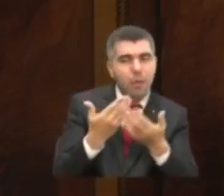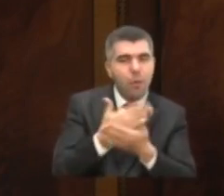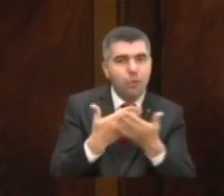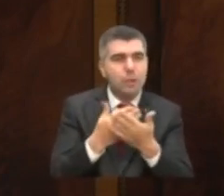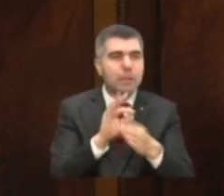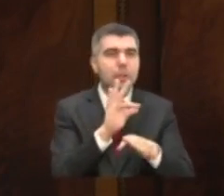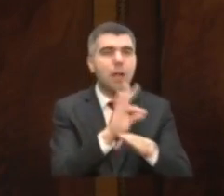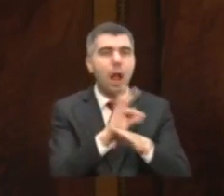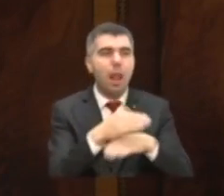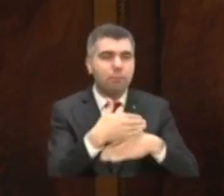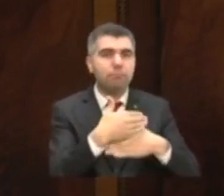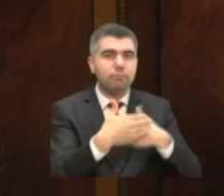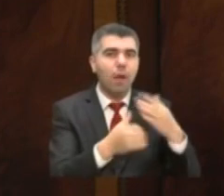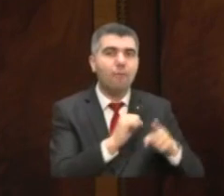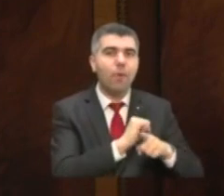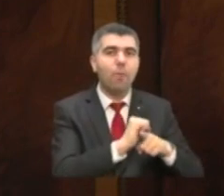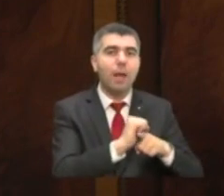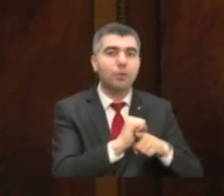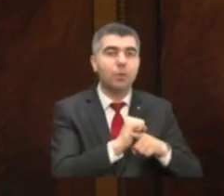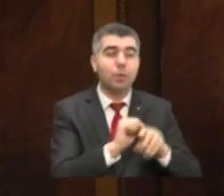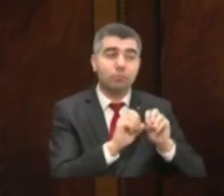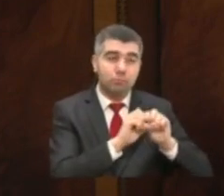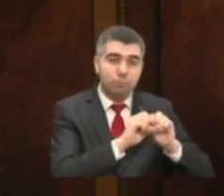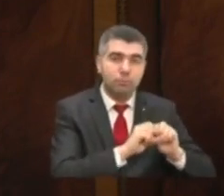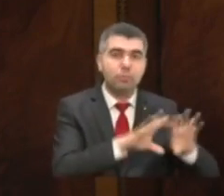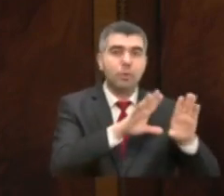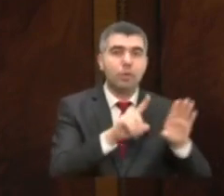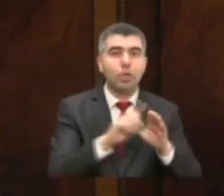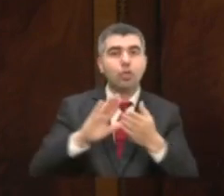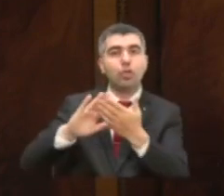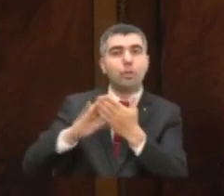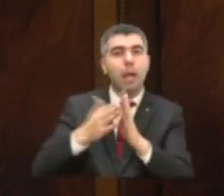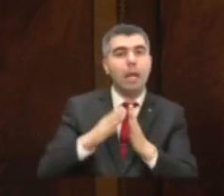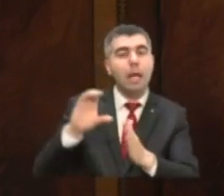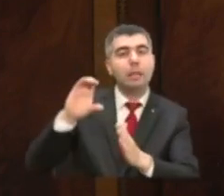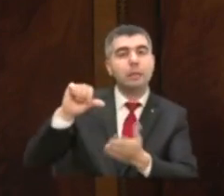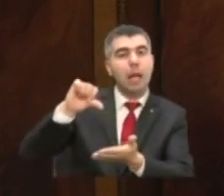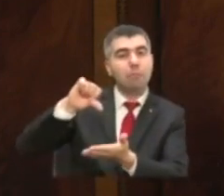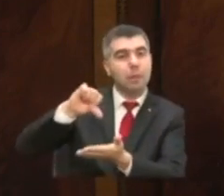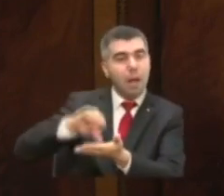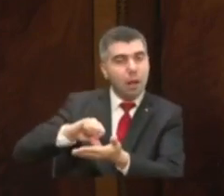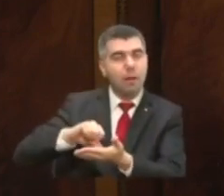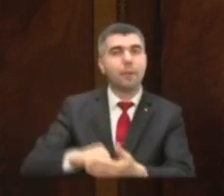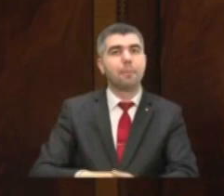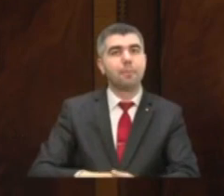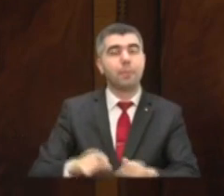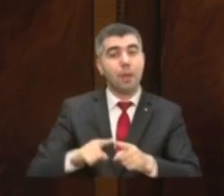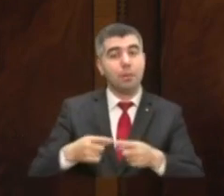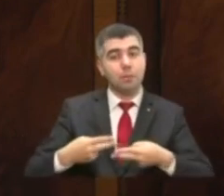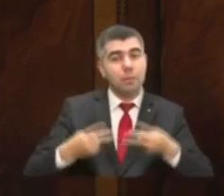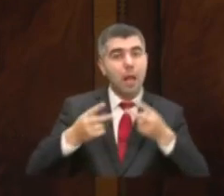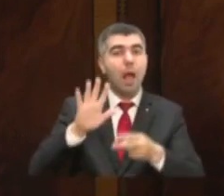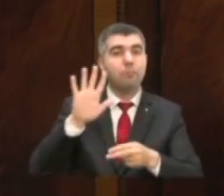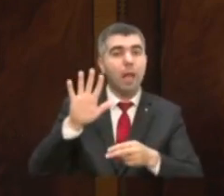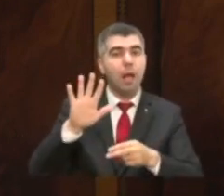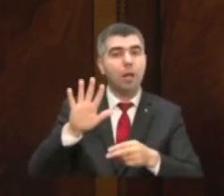فيه بتنسيق مع مجلس الجهادي للدار البيضاء مناظرة وطنية أولى، وتم إطلاق 5 شراكات جمعوية